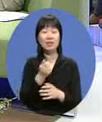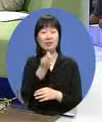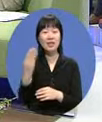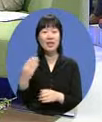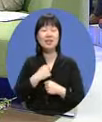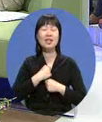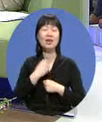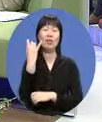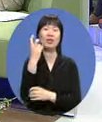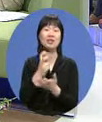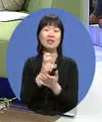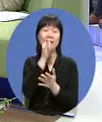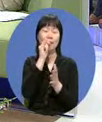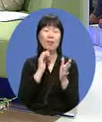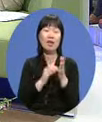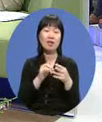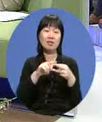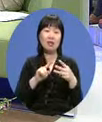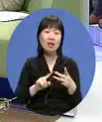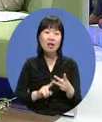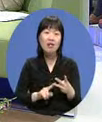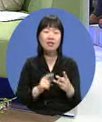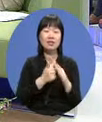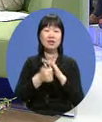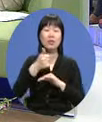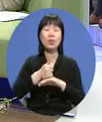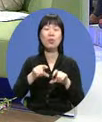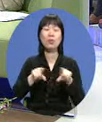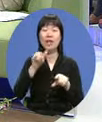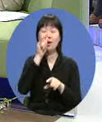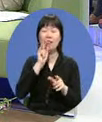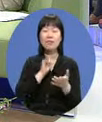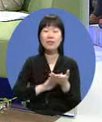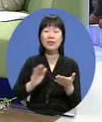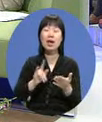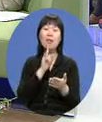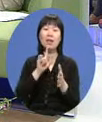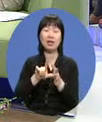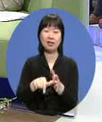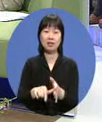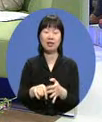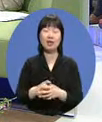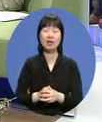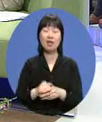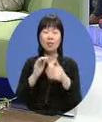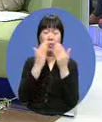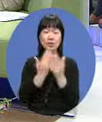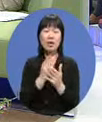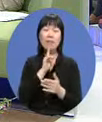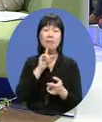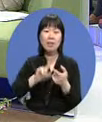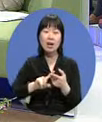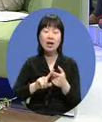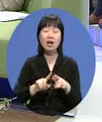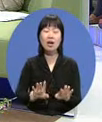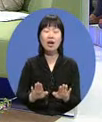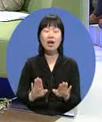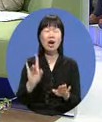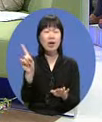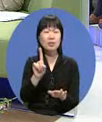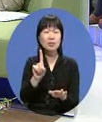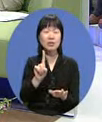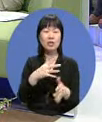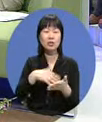가지 지켜야 될 원칙이 있어요. 세 가지를 지키시면 그게 이제 성공을 보통 합니다. 첫 번째는 뭐냐면 말을 할 때 네. 모든 말은 아무리